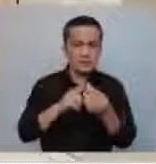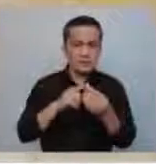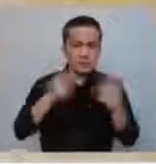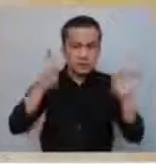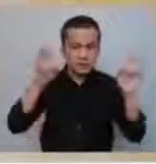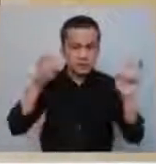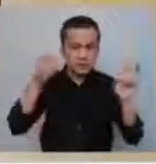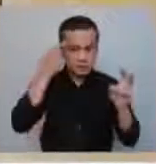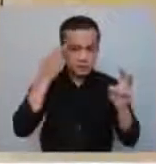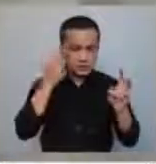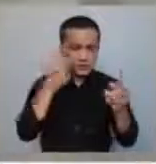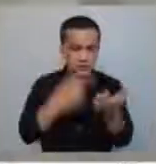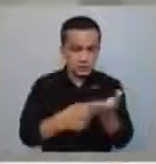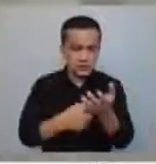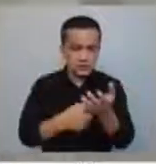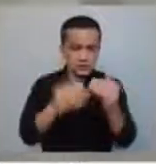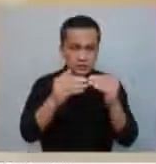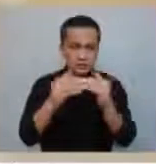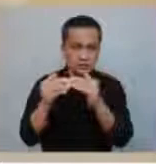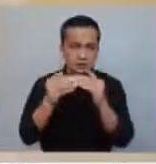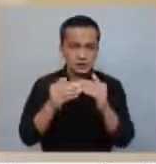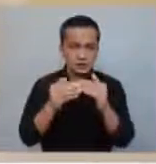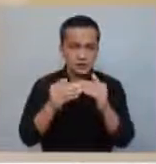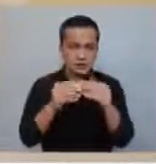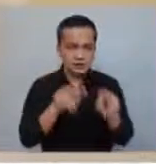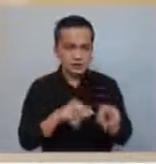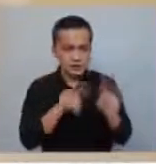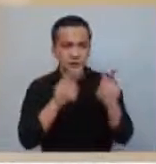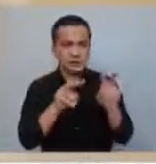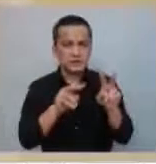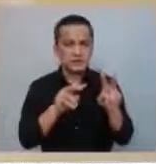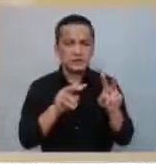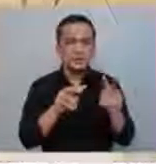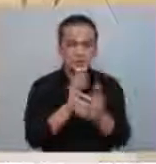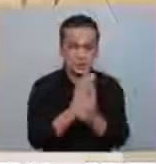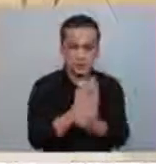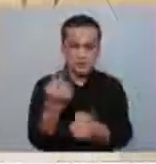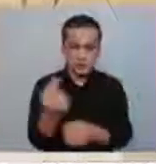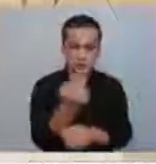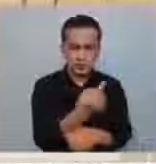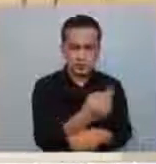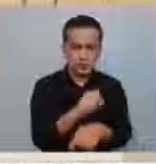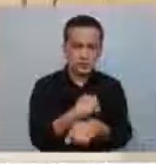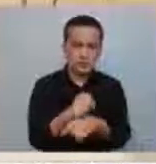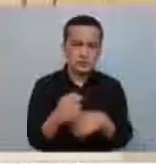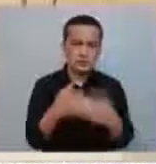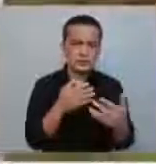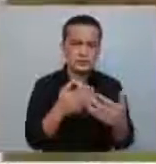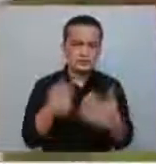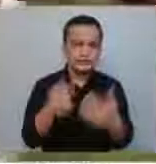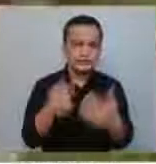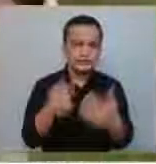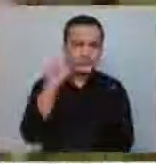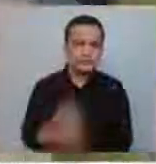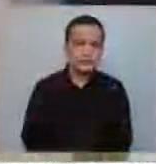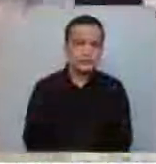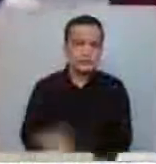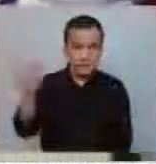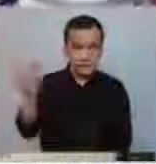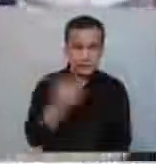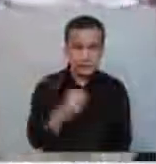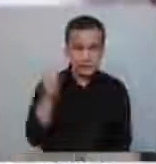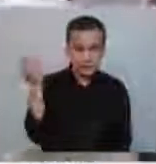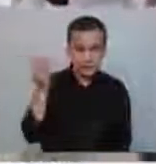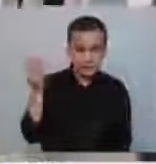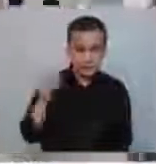na pagtingin at pagkilala sa kakayahan ng bawat kawani anuman ang kasarian. Ang mga naging resource speakers sa naturang seminar